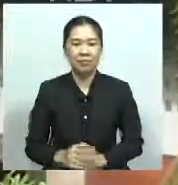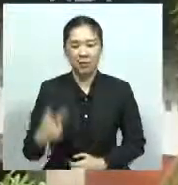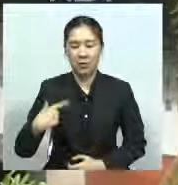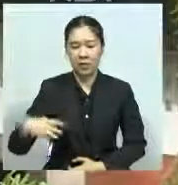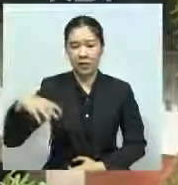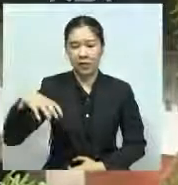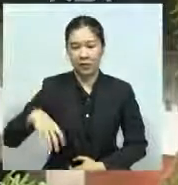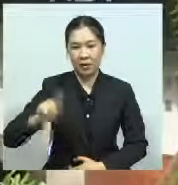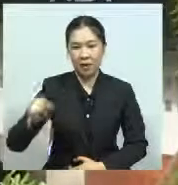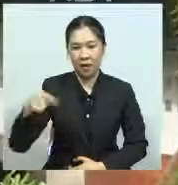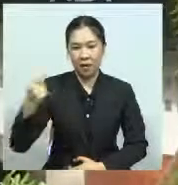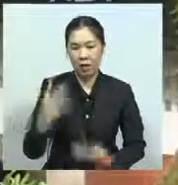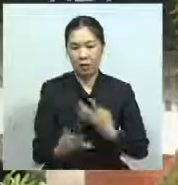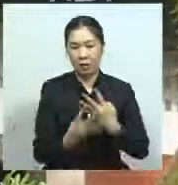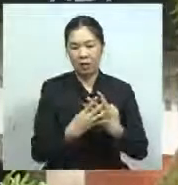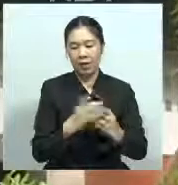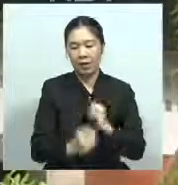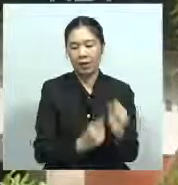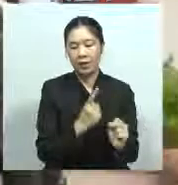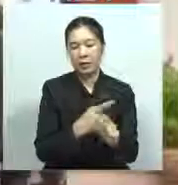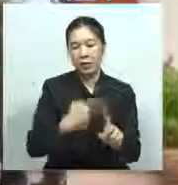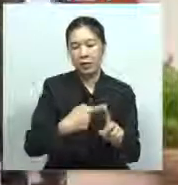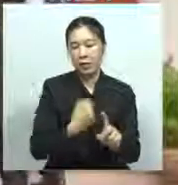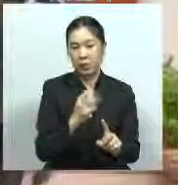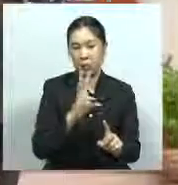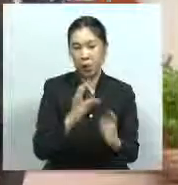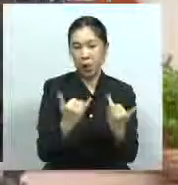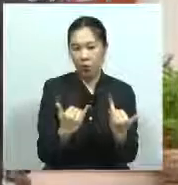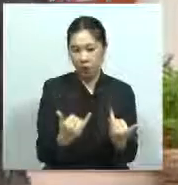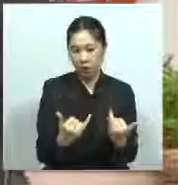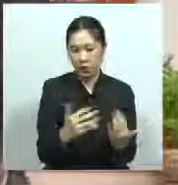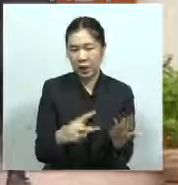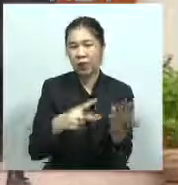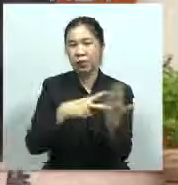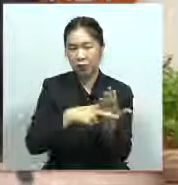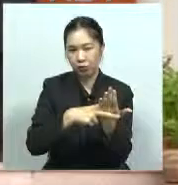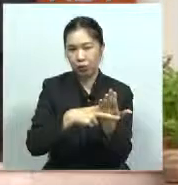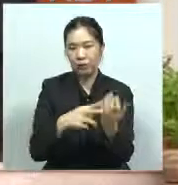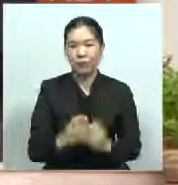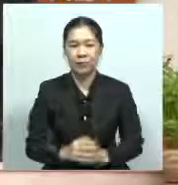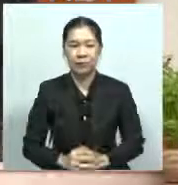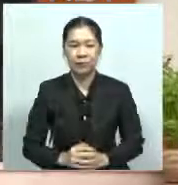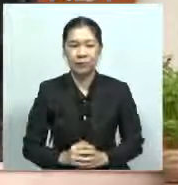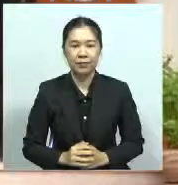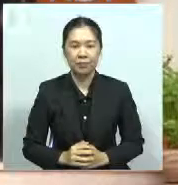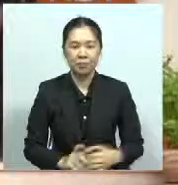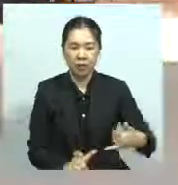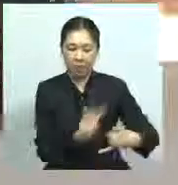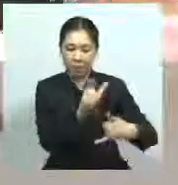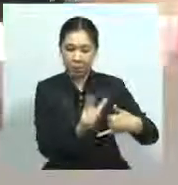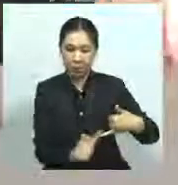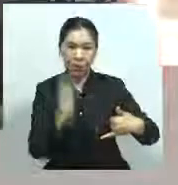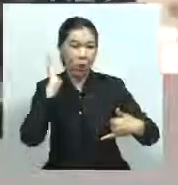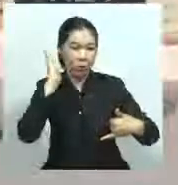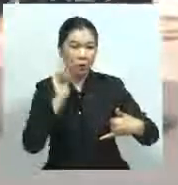พิพากษาจำคุก1ปี16เดือนแต่ตอนนี้อยู่ระหว่างการอุทธรณ์สำหรับพฤติกรรมของนายเปรมชั